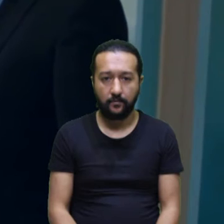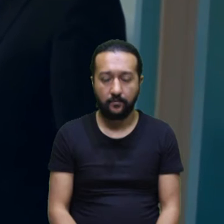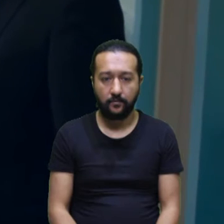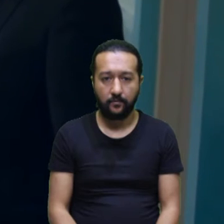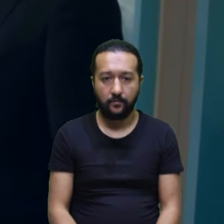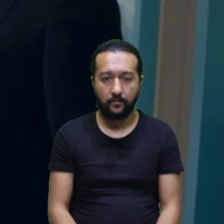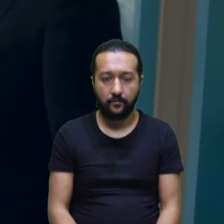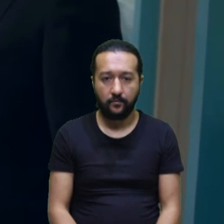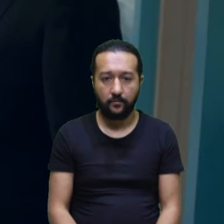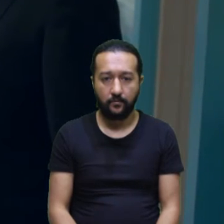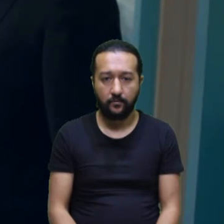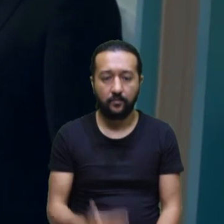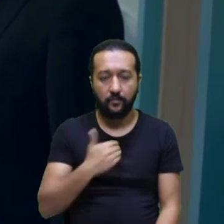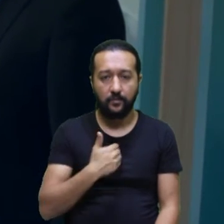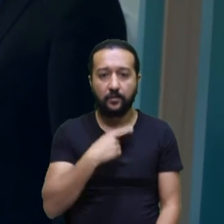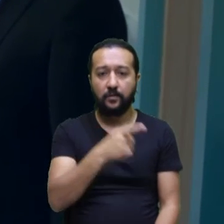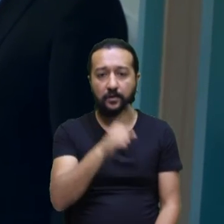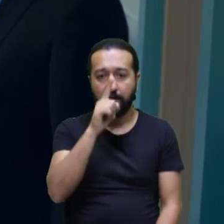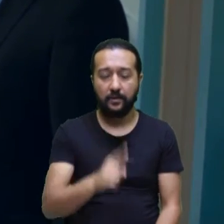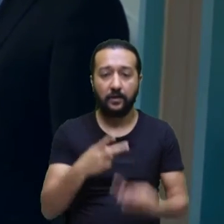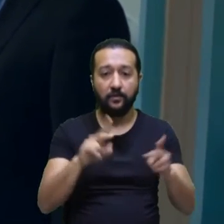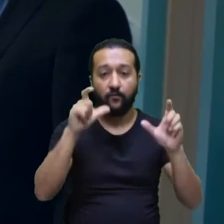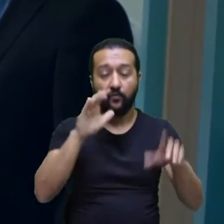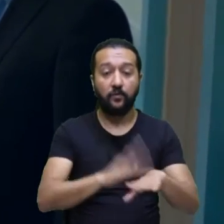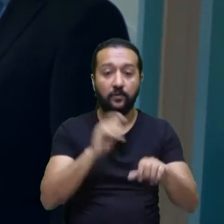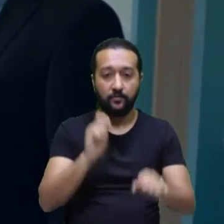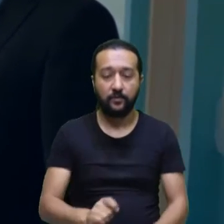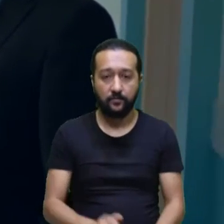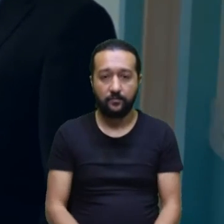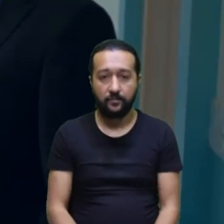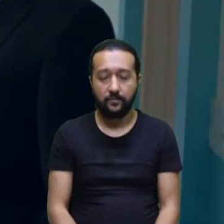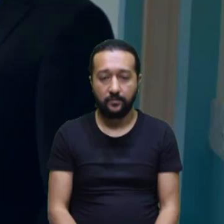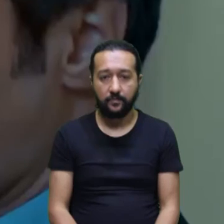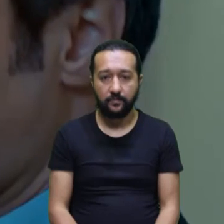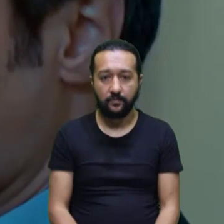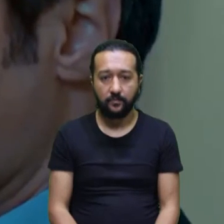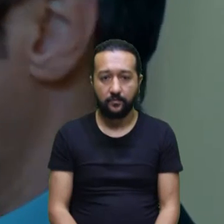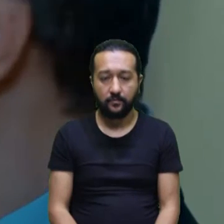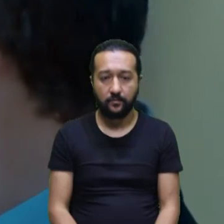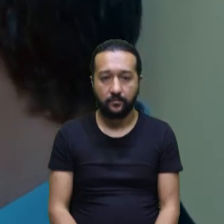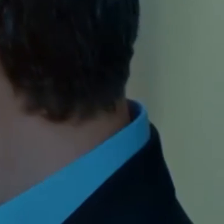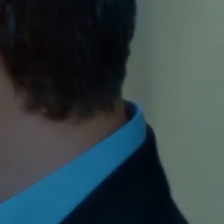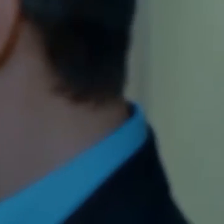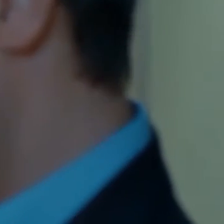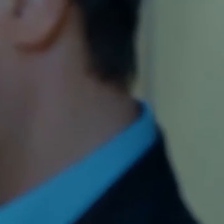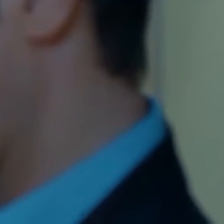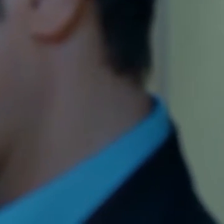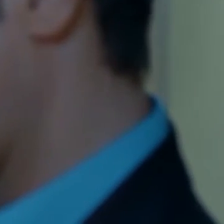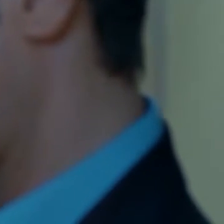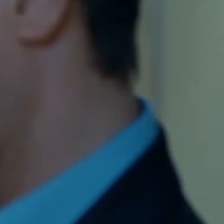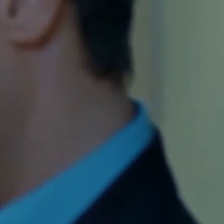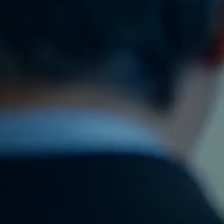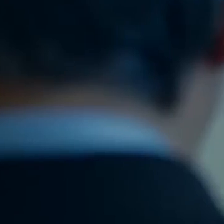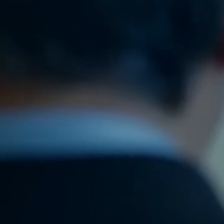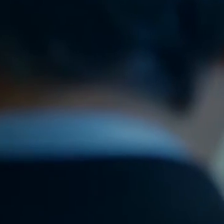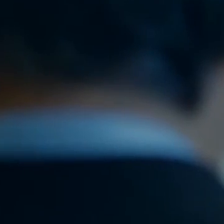soktu. Ben denize ilk açıldığımızda fotoğraf çekmiştim. Cebinden bir şey çıkardı. Sırtı dönük olduğundan ne çıkardığı